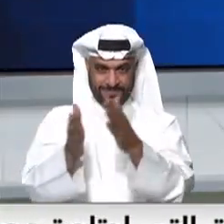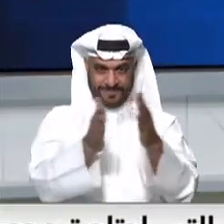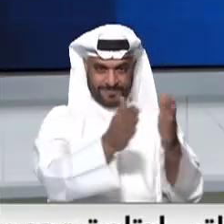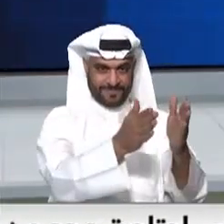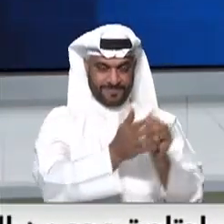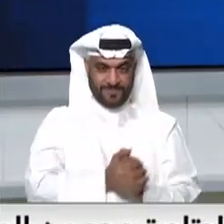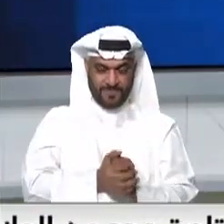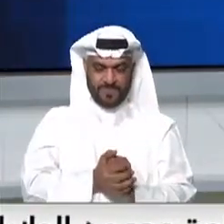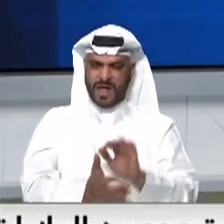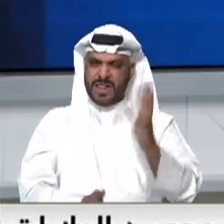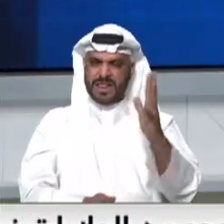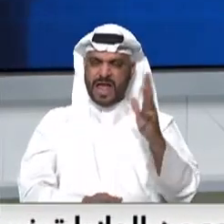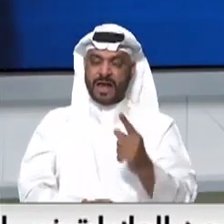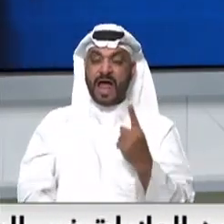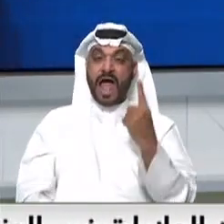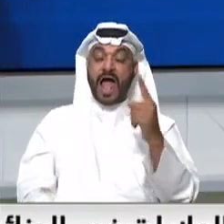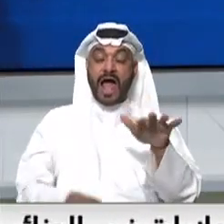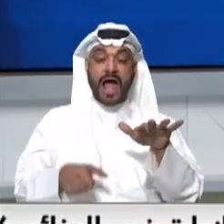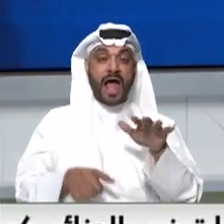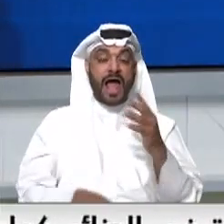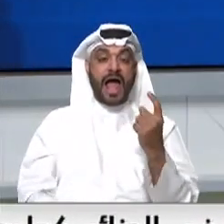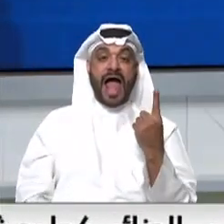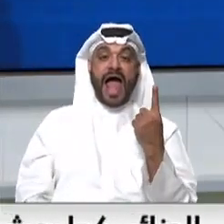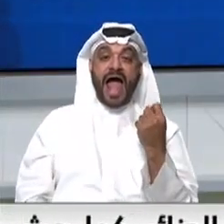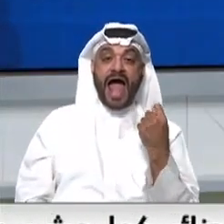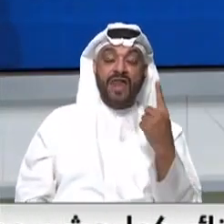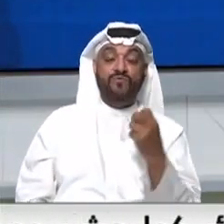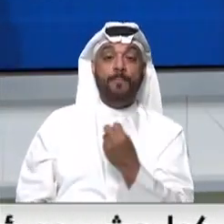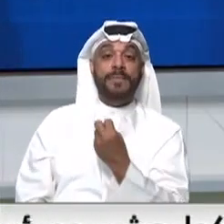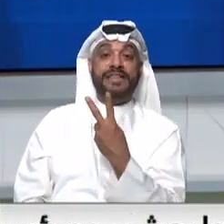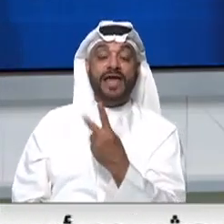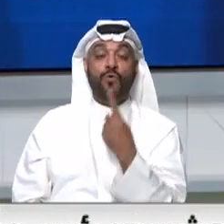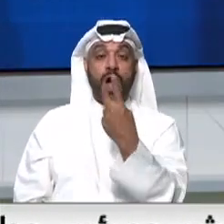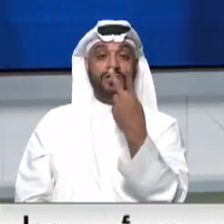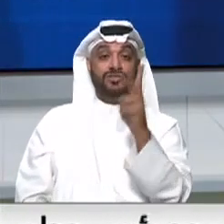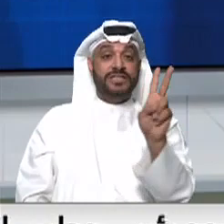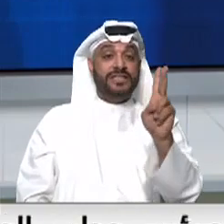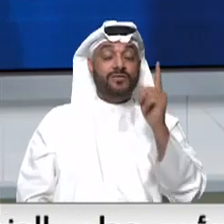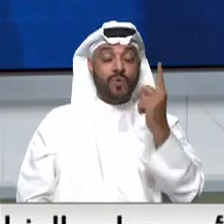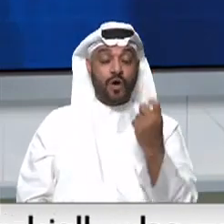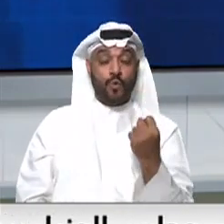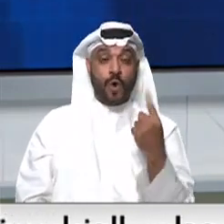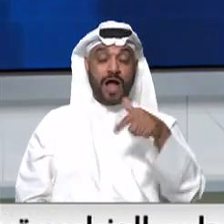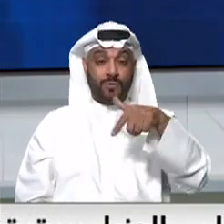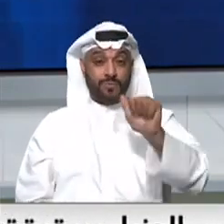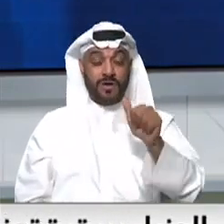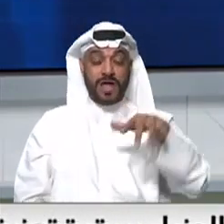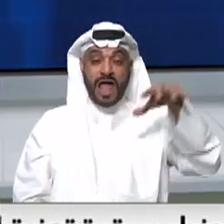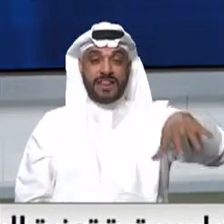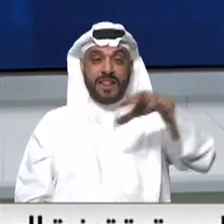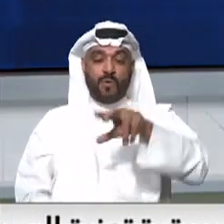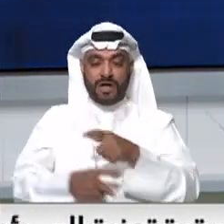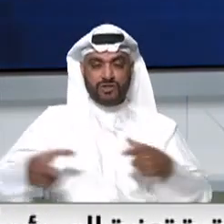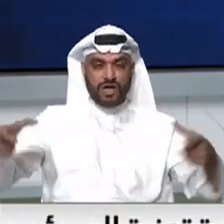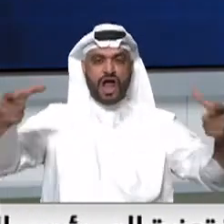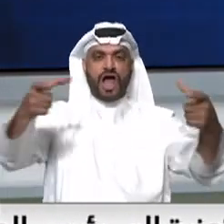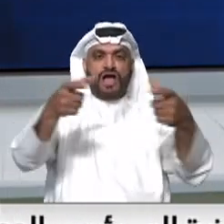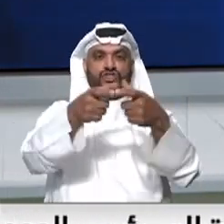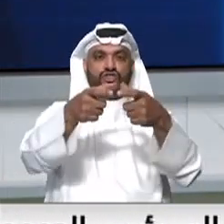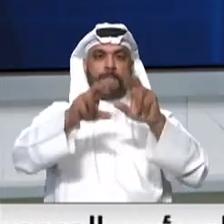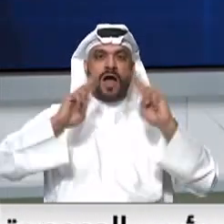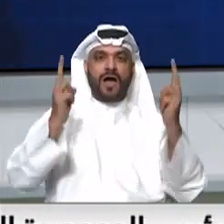بحضور اكثر من 1200 مشارك من 161 دوله بينهم تسعه عشر رئيس دوله